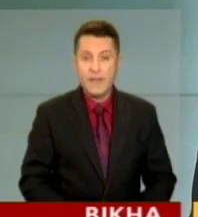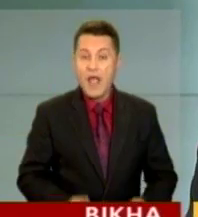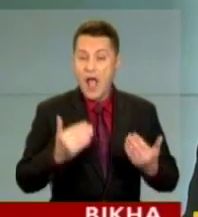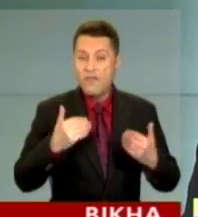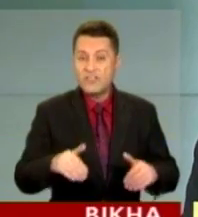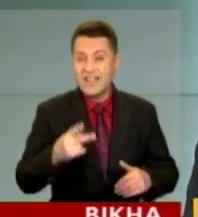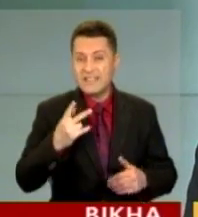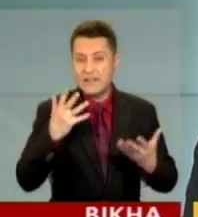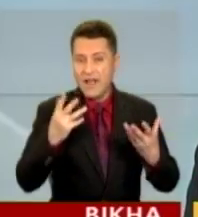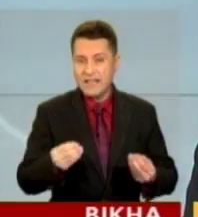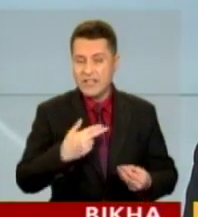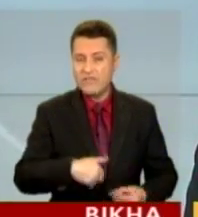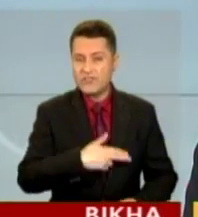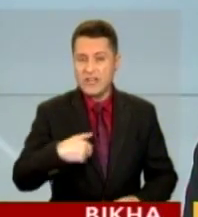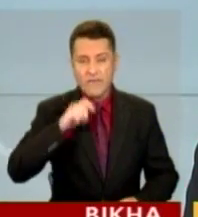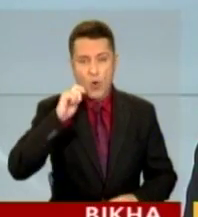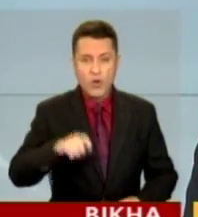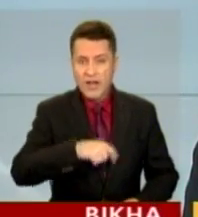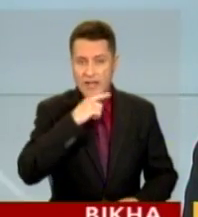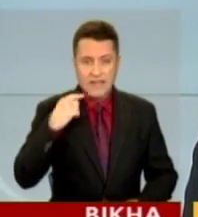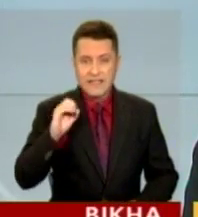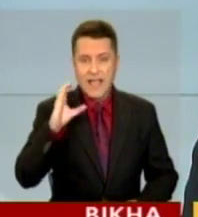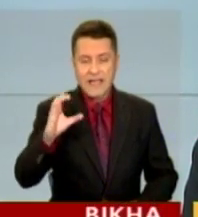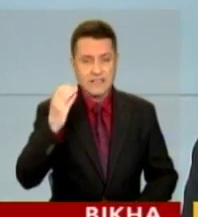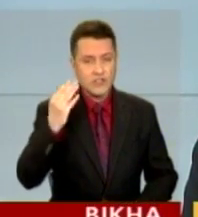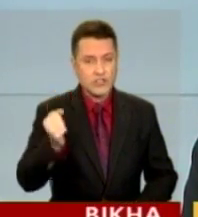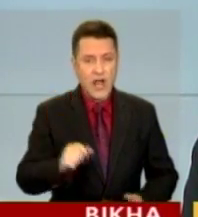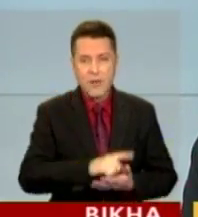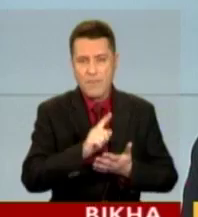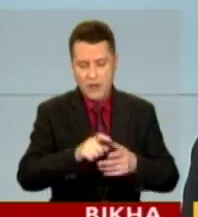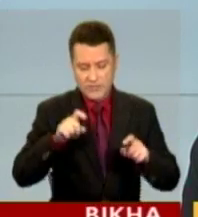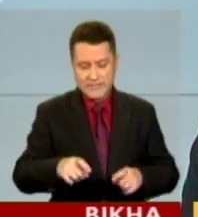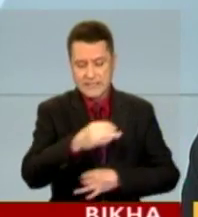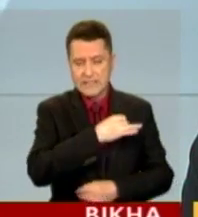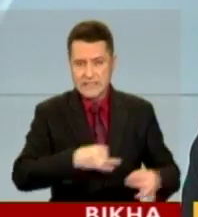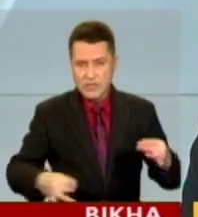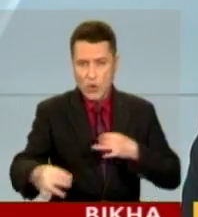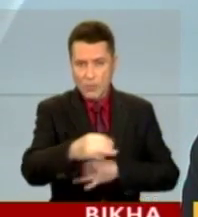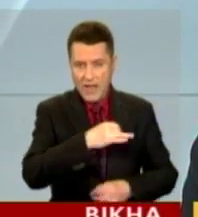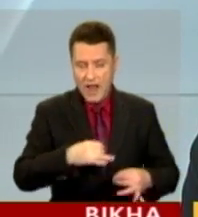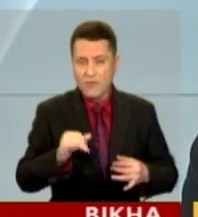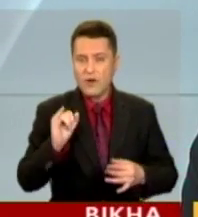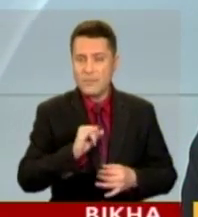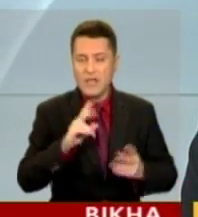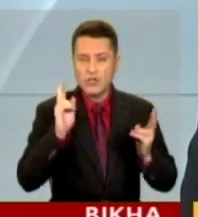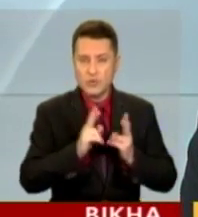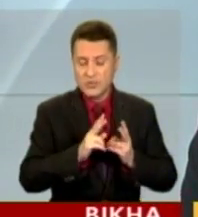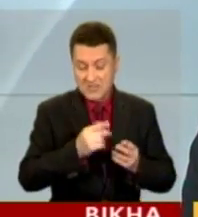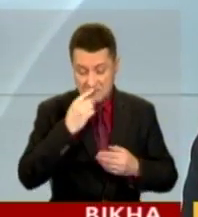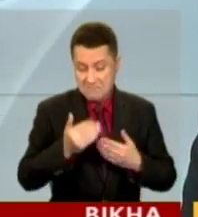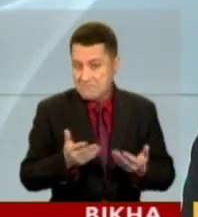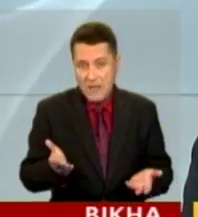І вже за два дні в Женеві Україна, Росія, ЄС та США мали б сісти разом до столу переговорів, та тепер зустріч на межі